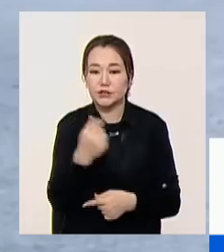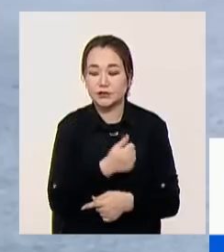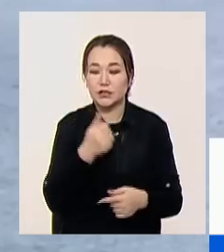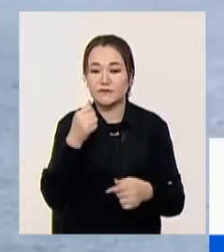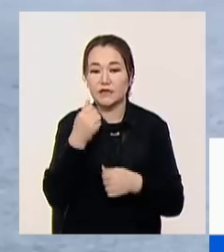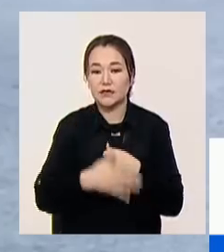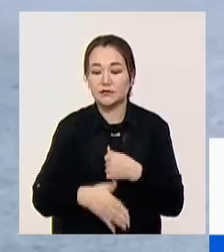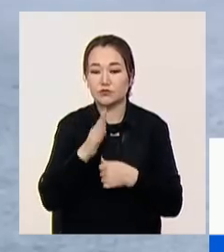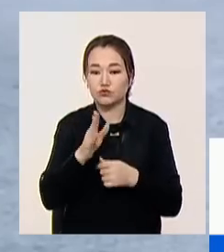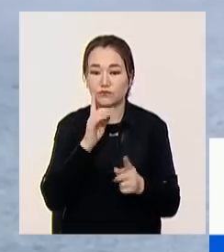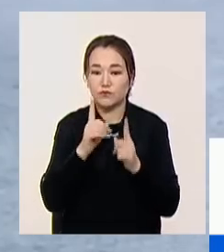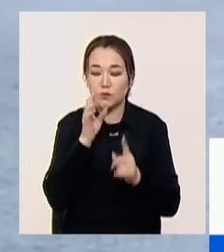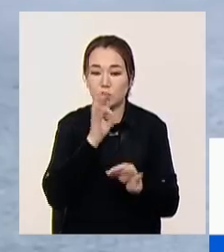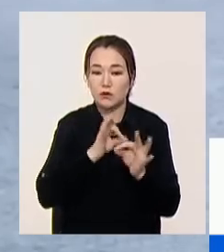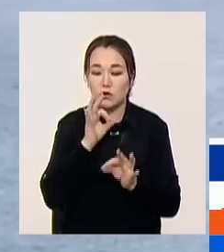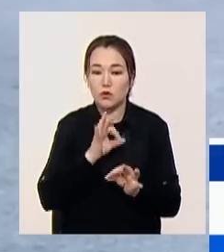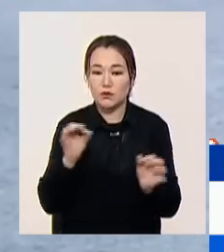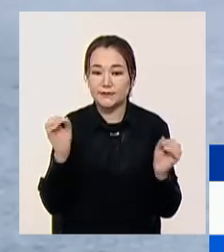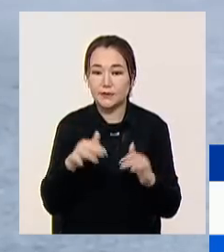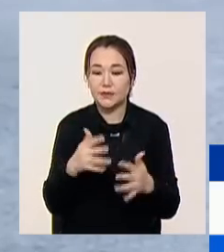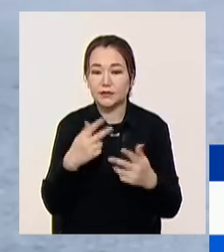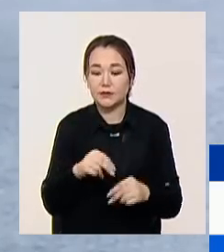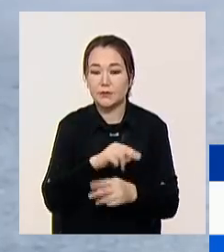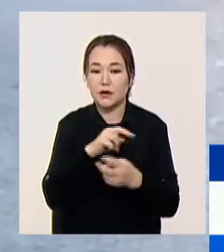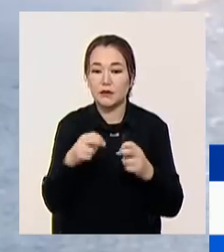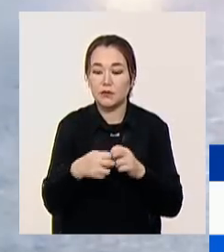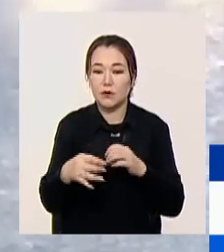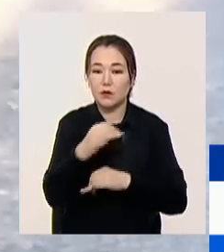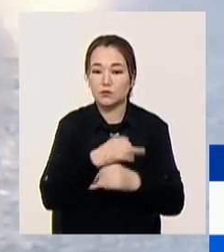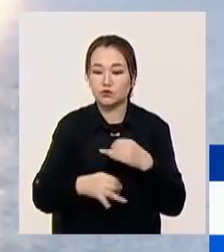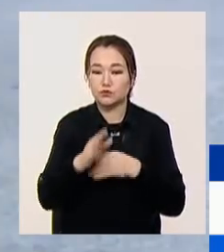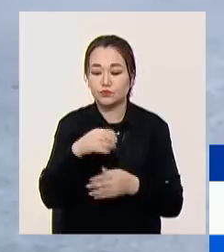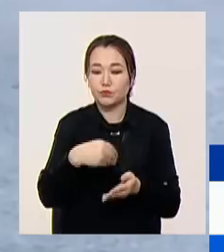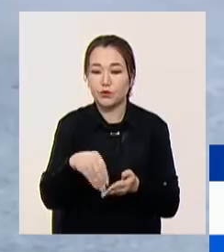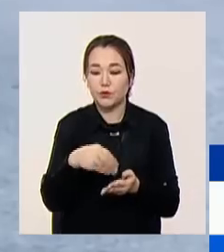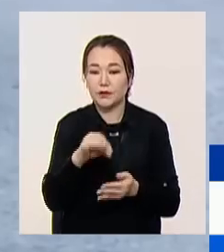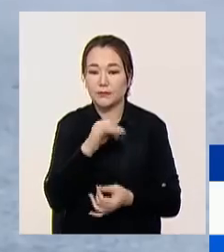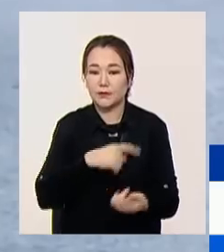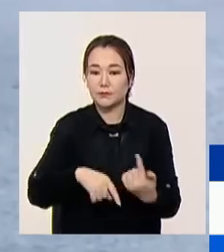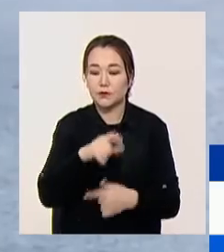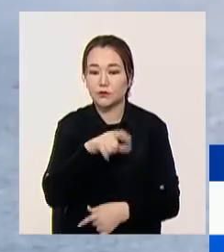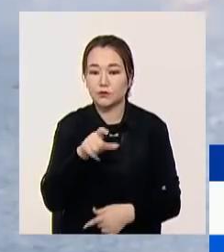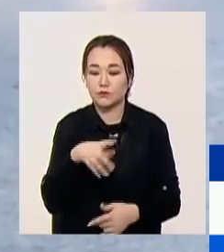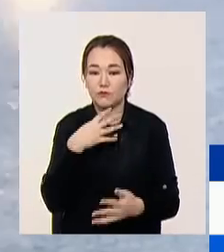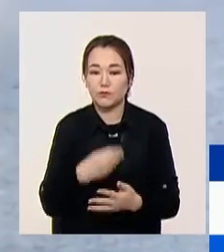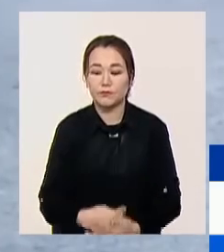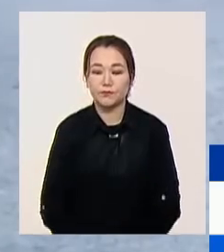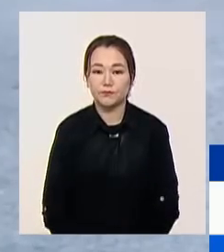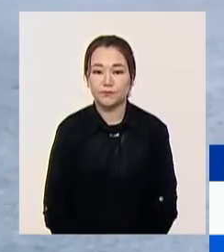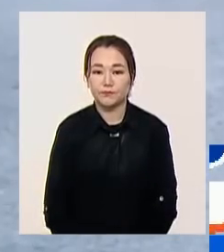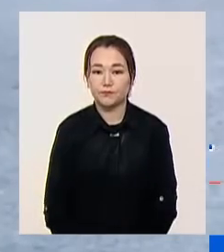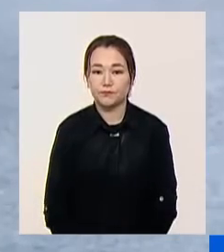столице состоится форум фармацевтов, на котором поднимут проблемы покупателей и предпринимателей. Анастасия Новикова, Абзал